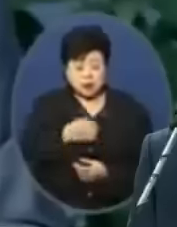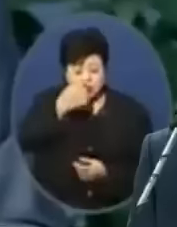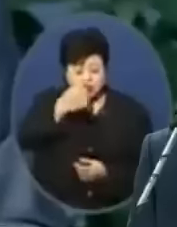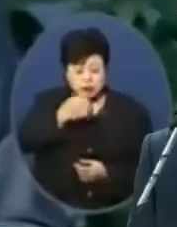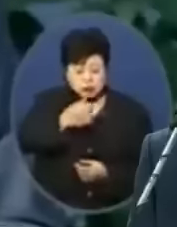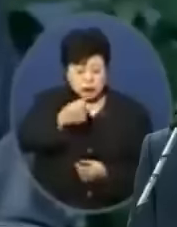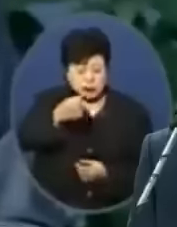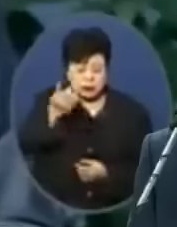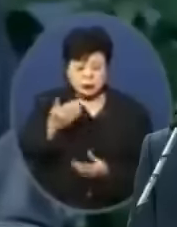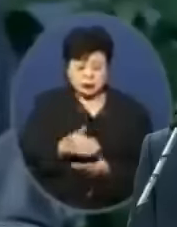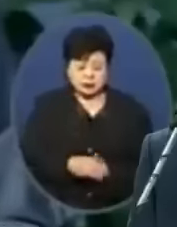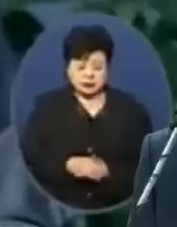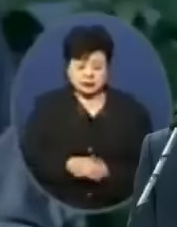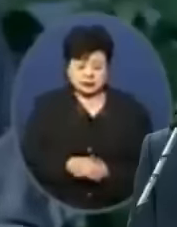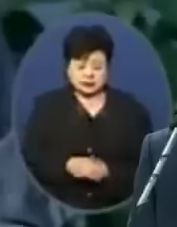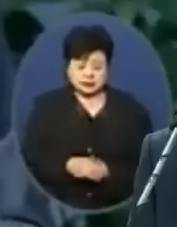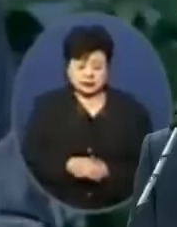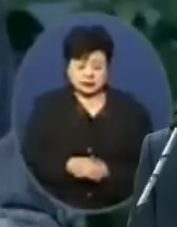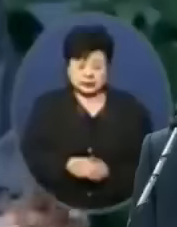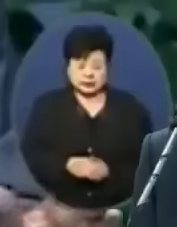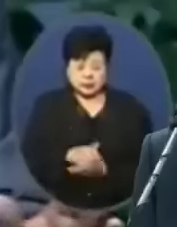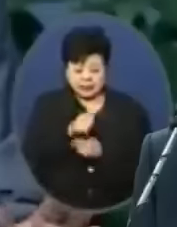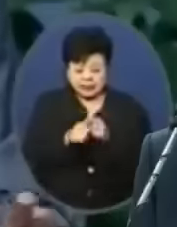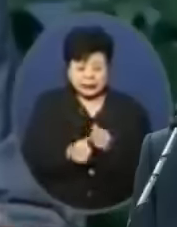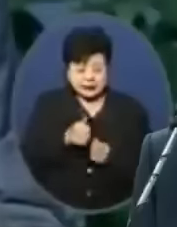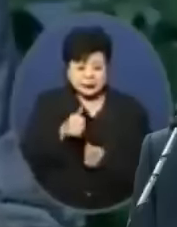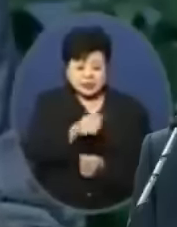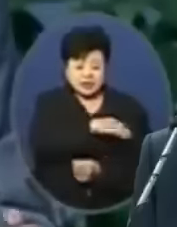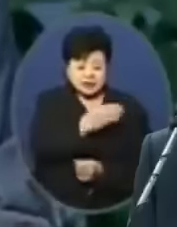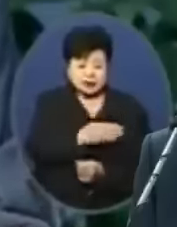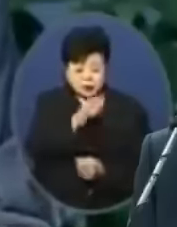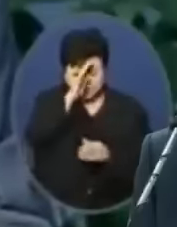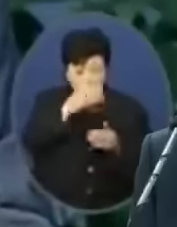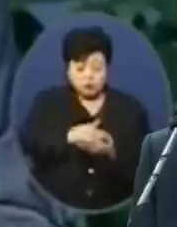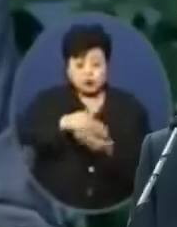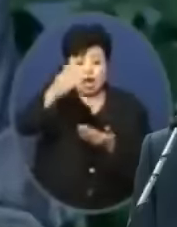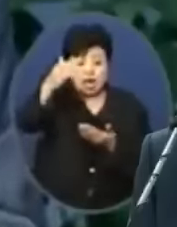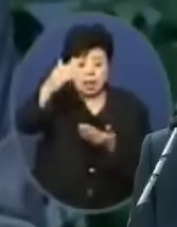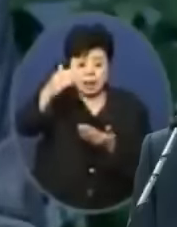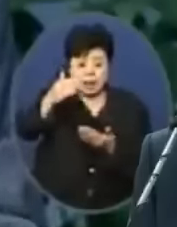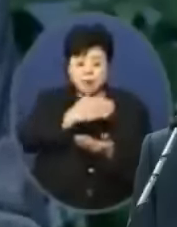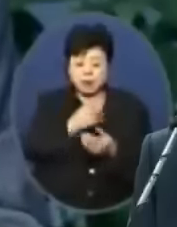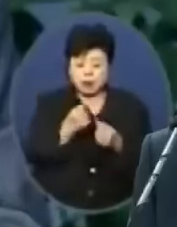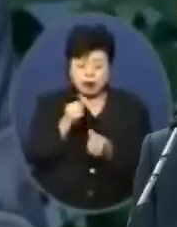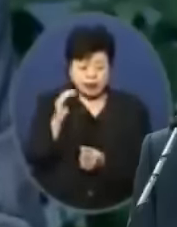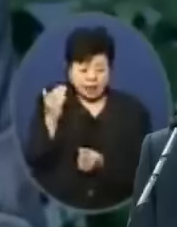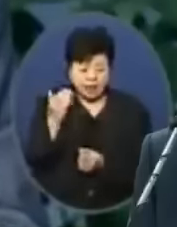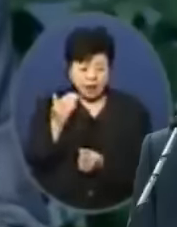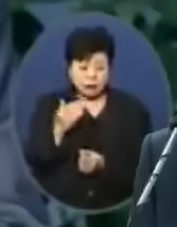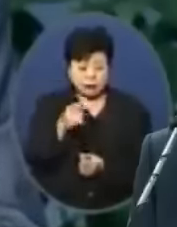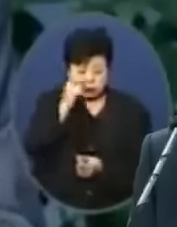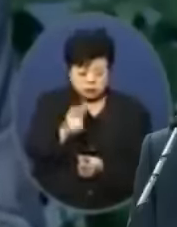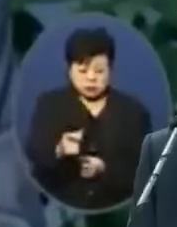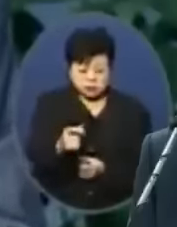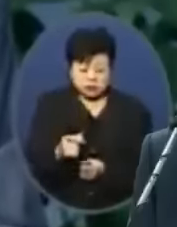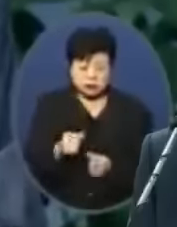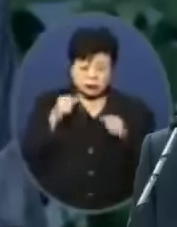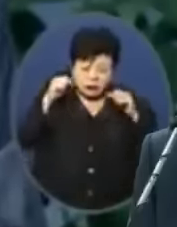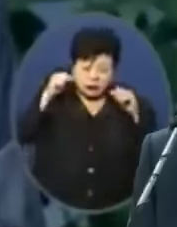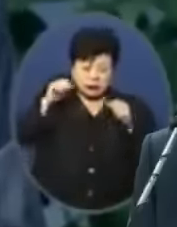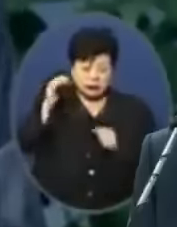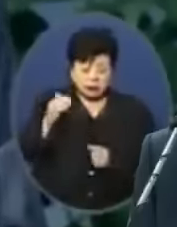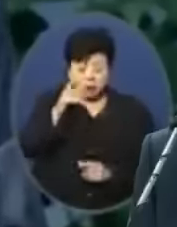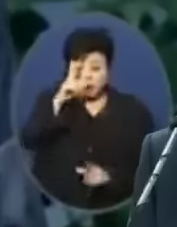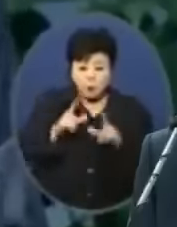꿈을 꾸어야 되는 것입니다. 하나님의 능력으로 질병이 물러가고 건강하게 되고 튼튼하고 씩씩하게 된